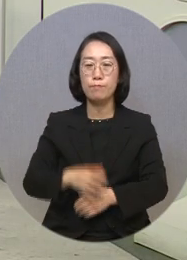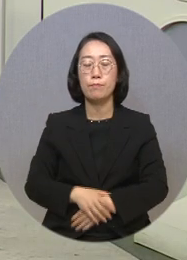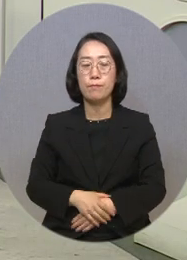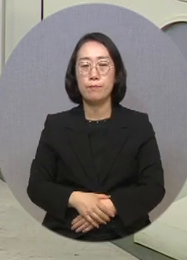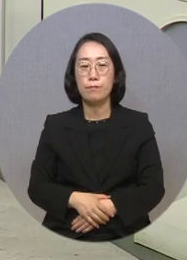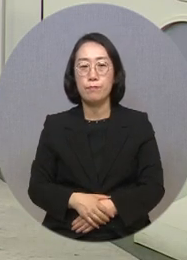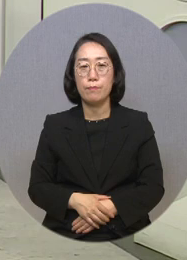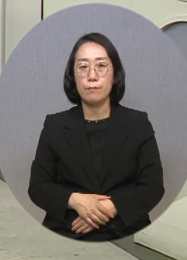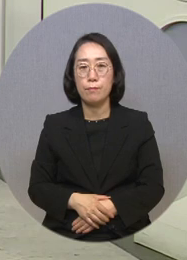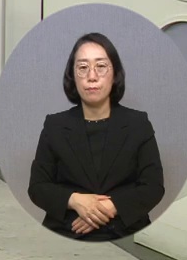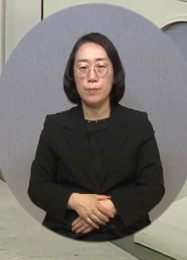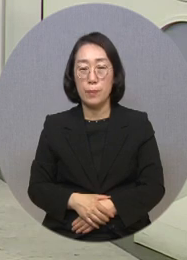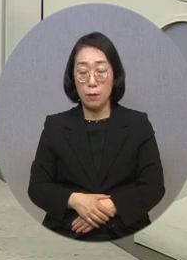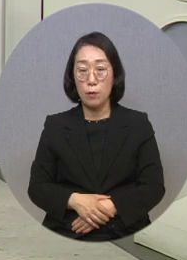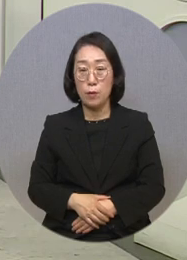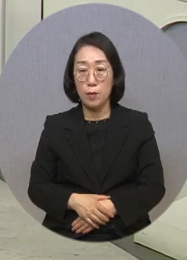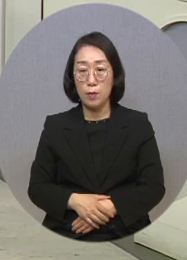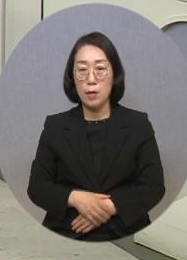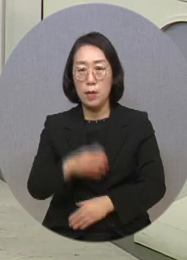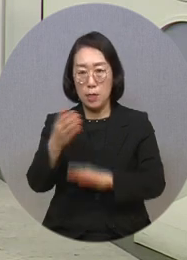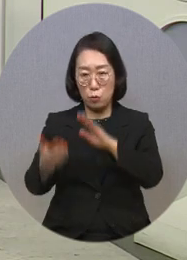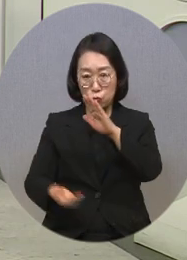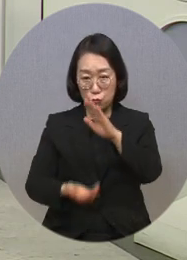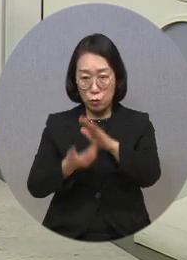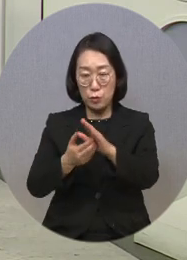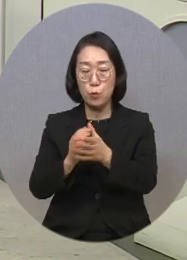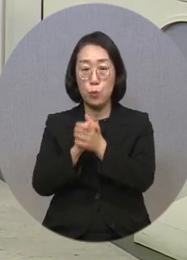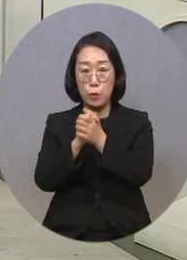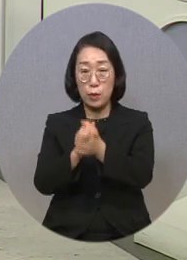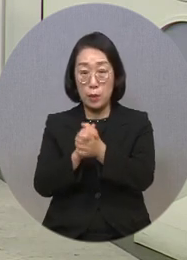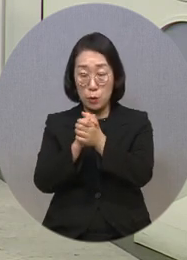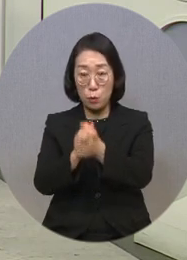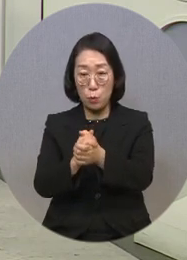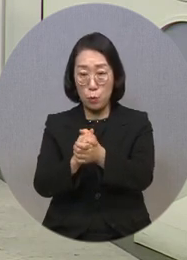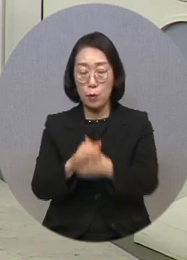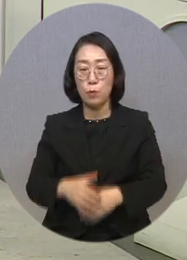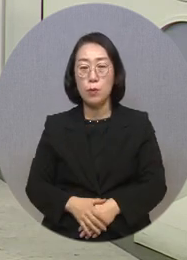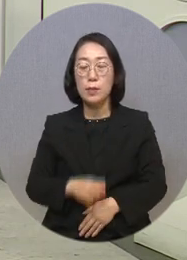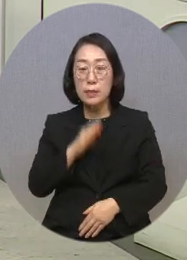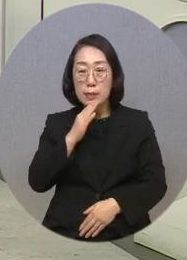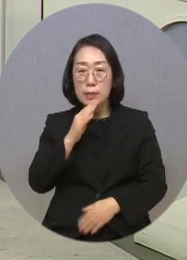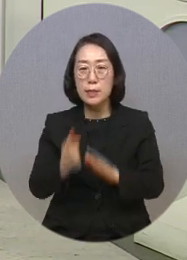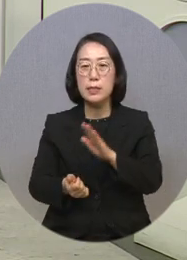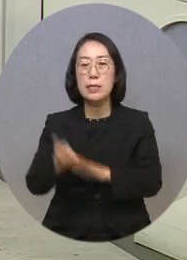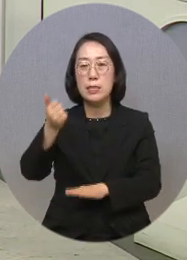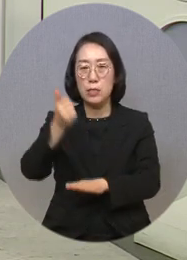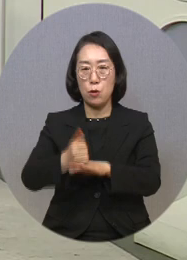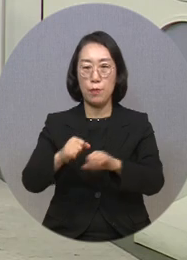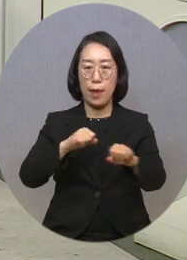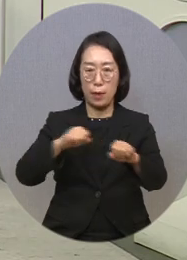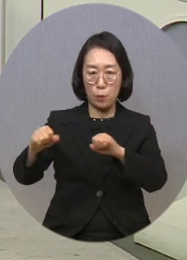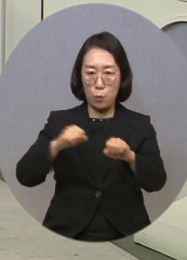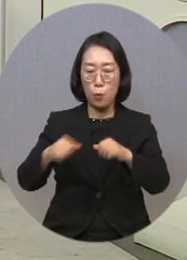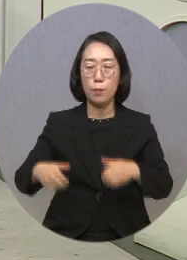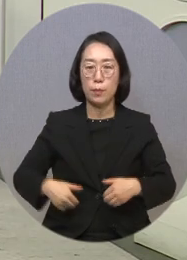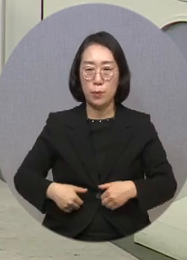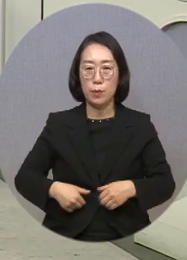네. 이루어지도록 기도를 하고 계시다. 그냥 기도만 해가지고는 안 되죠. 실천을 해야죠. 아, 그렇습니까?